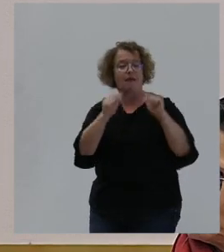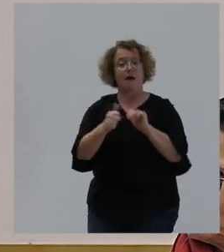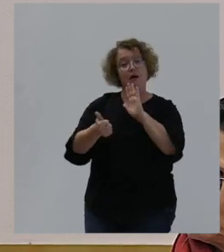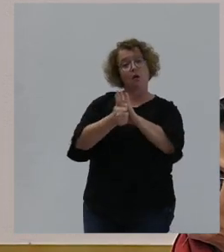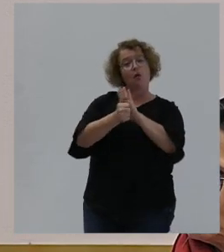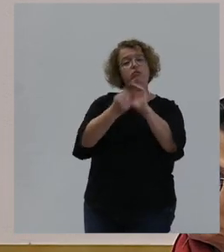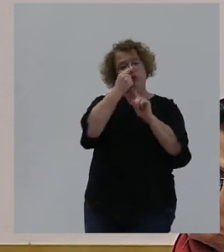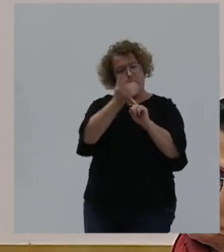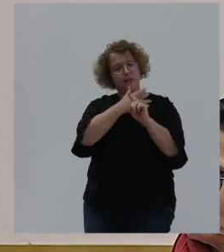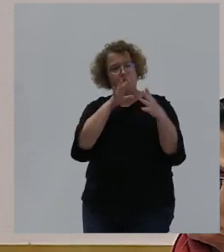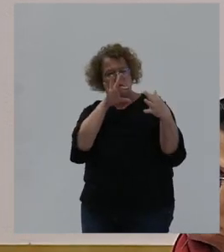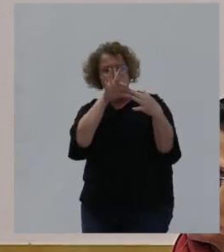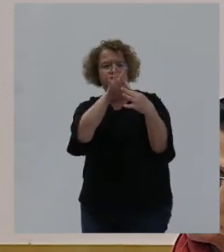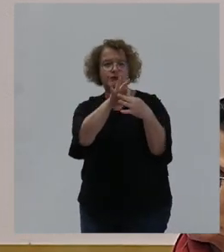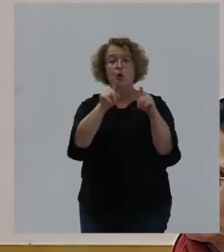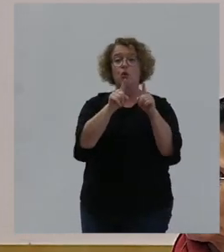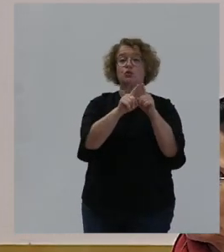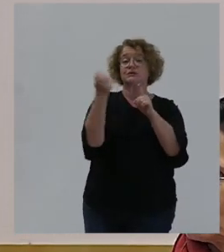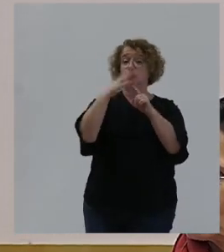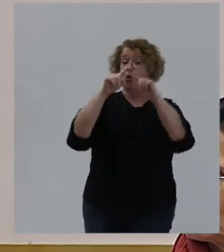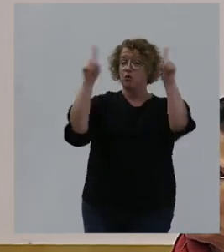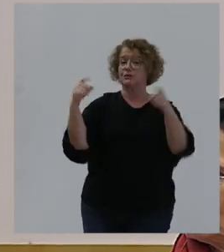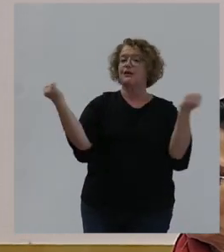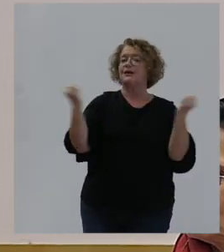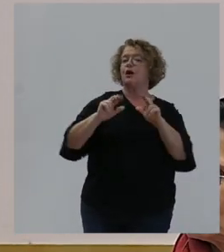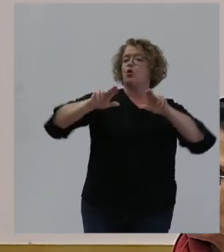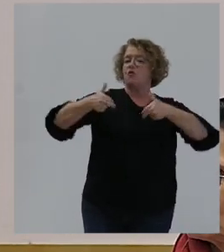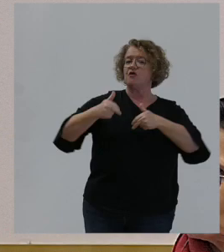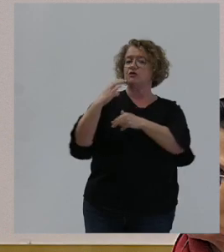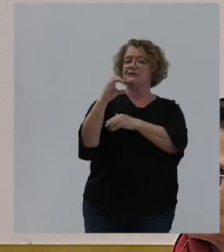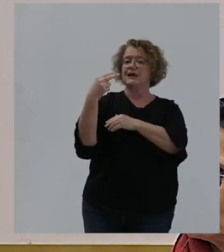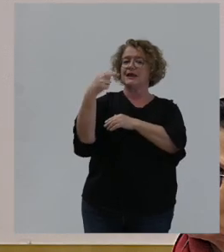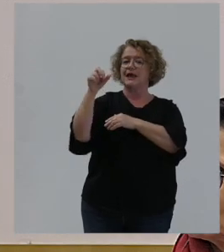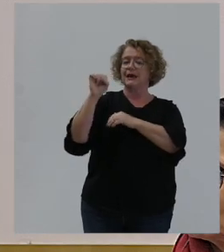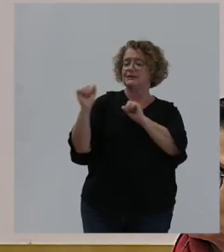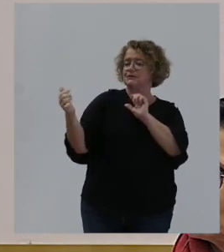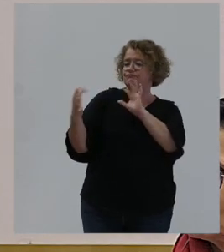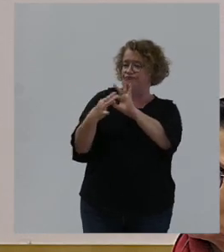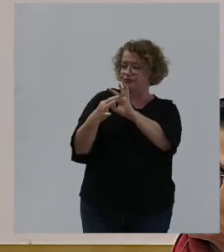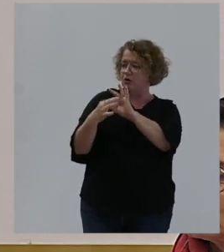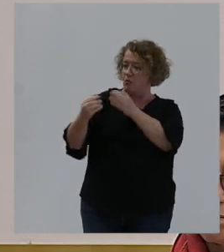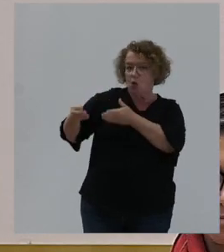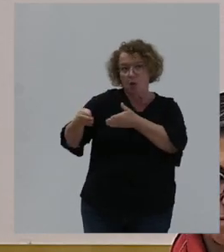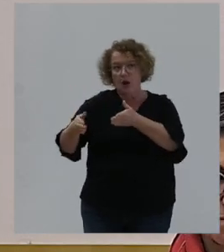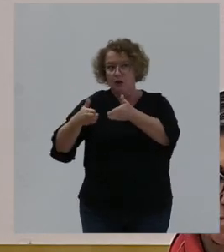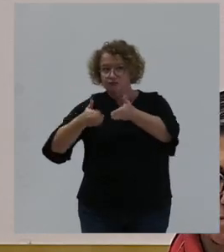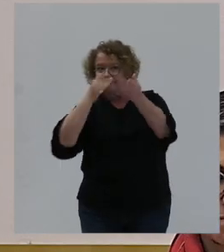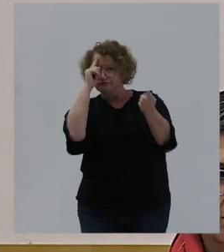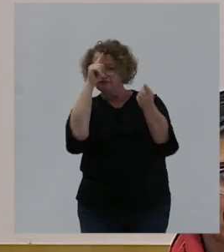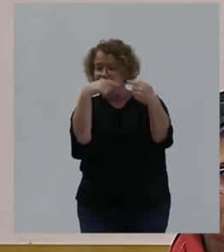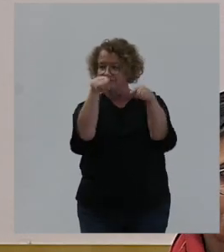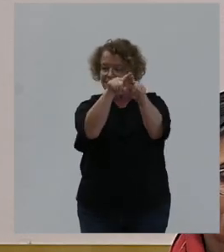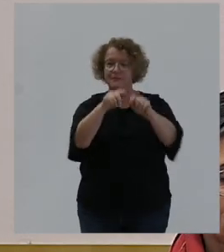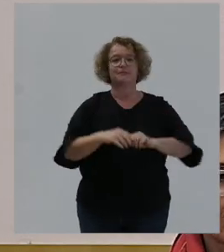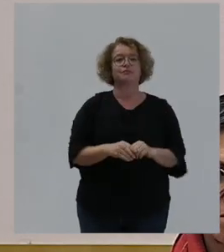très intéressant pour nous. Nous avons signé une convention avec le CNRS et nous avançons ensemble dans la même direction sur les dossiers que nous partageons.